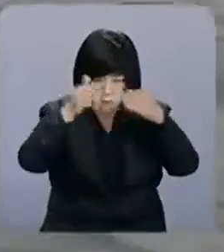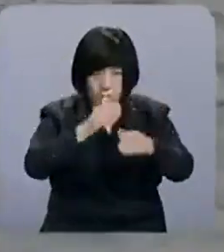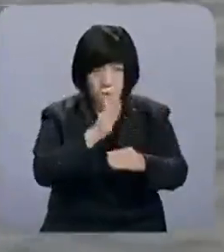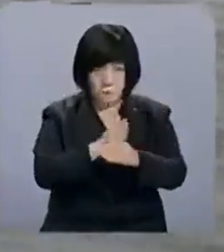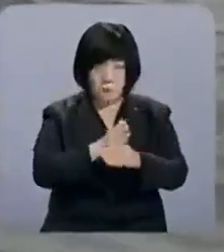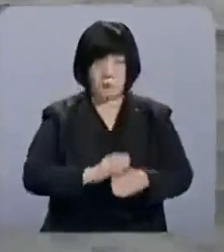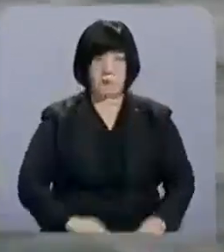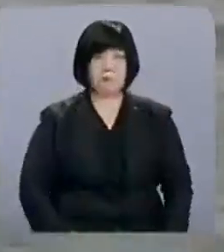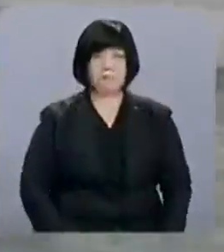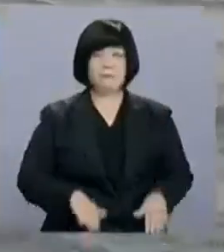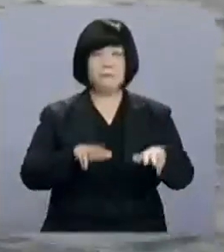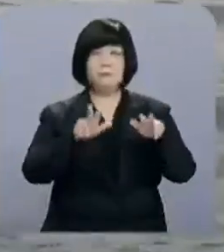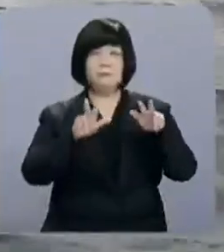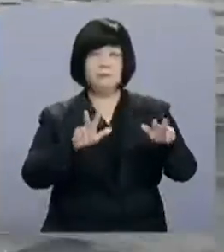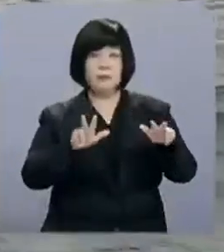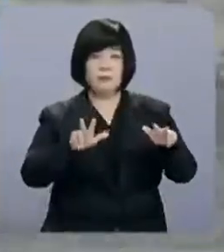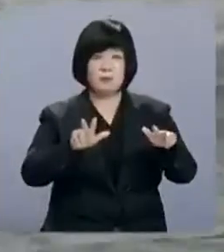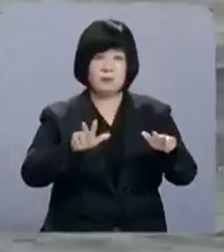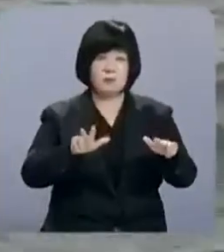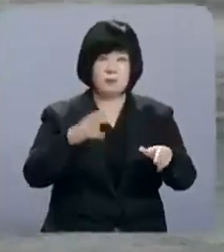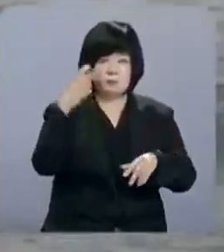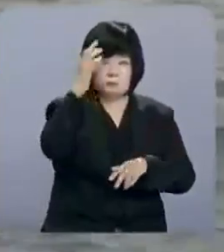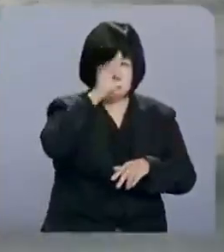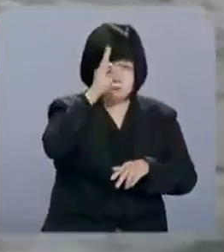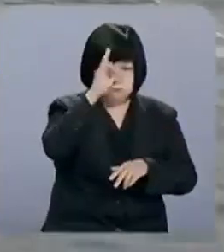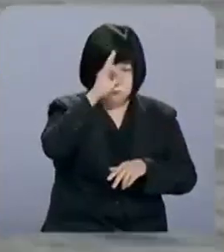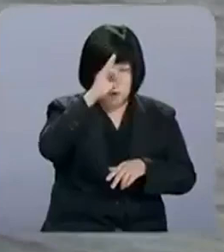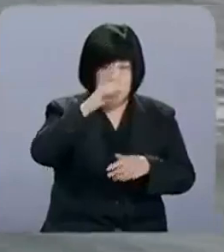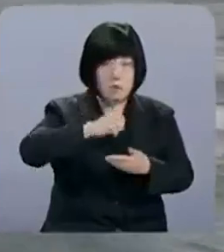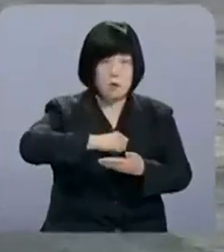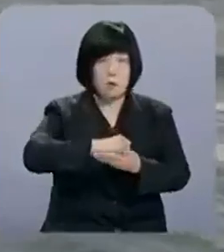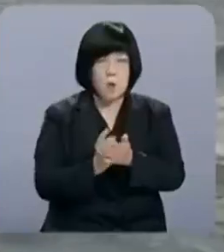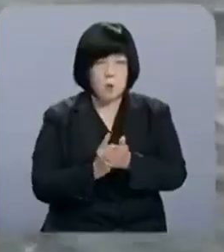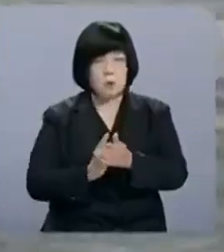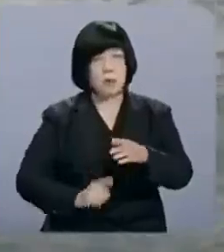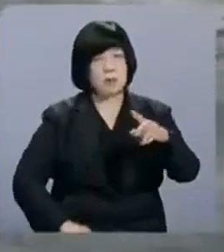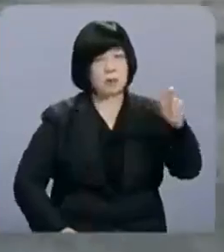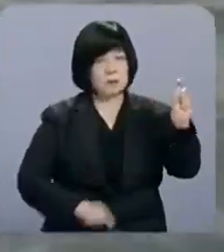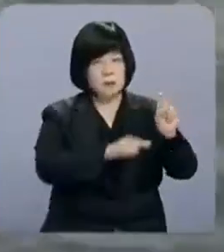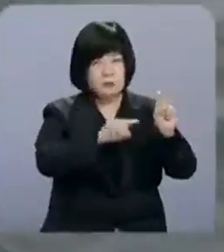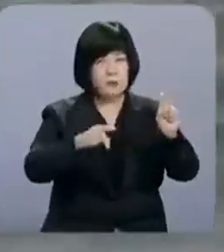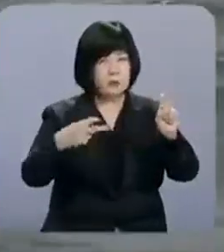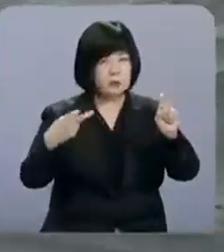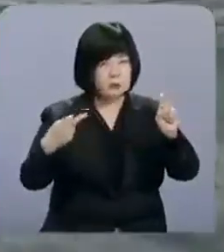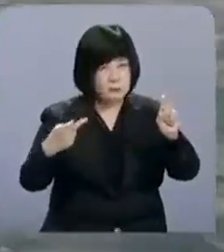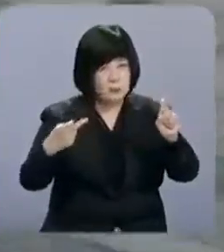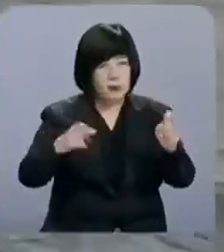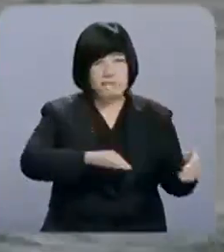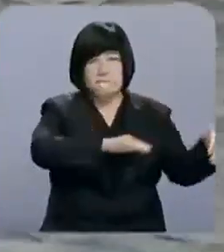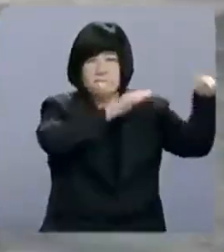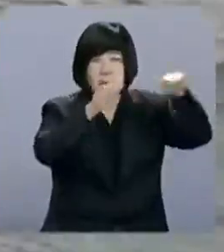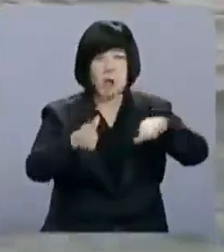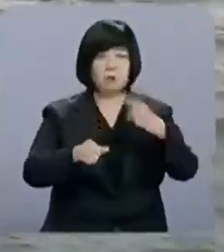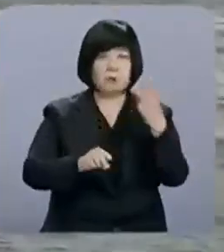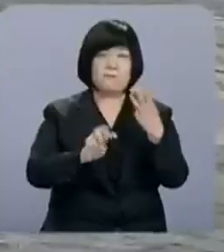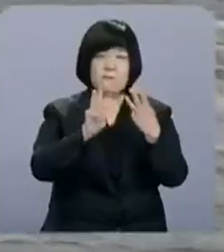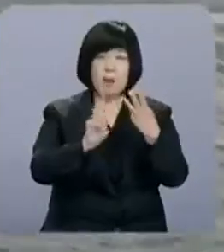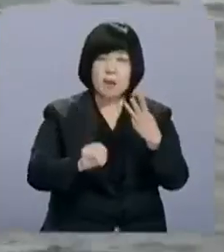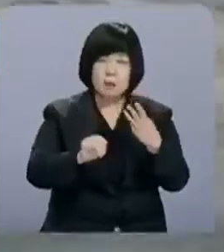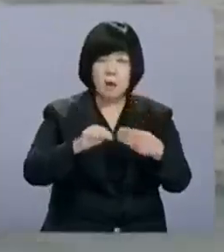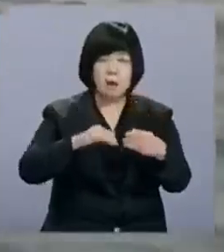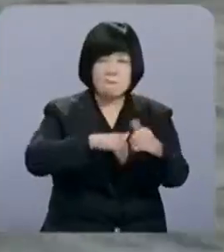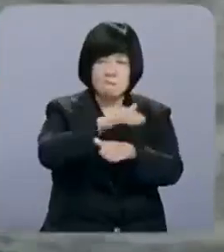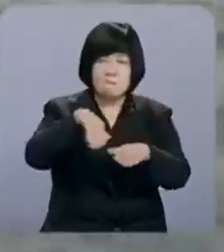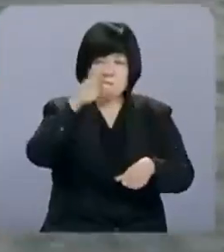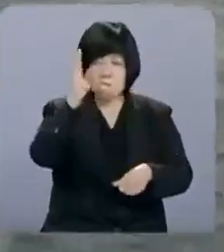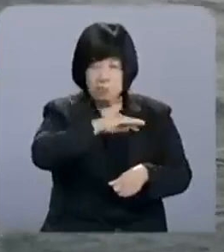현대 수설 여건 초소 10에서 심해 타 파 3 크 켜고 3매 바로 키 상상 좋지 않은